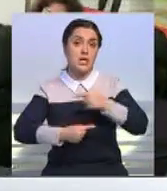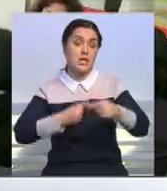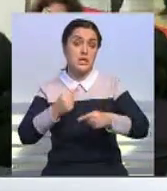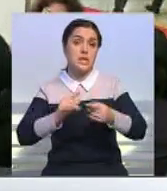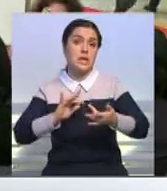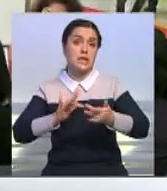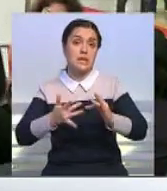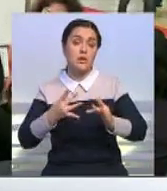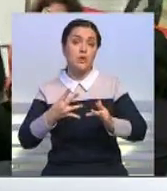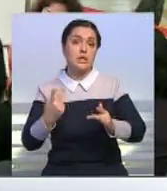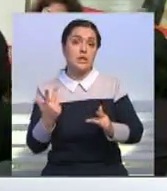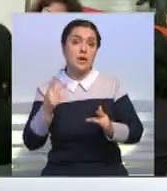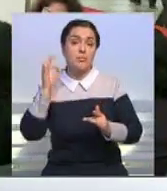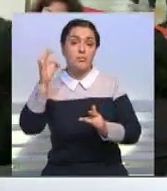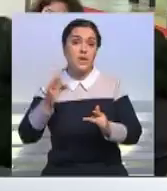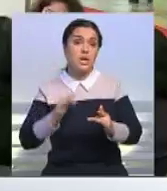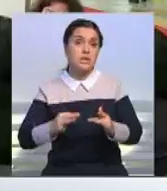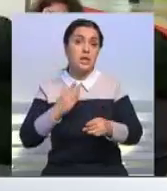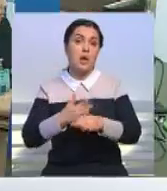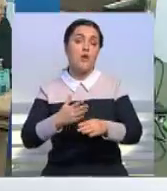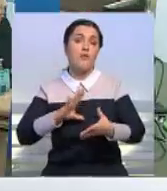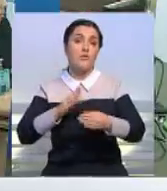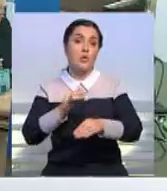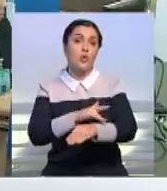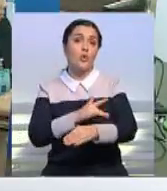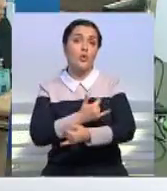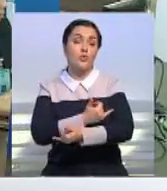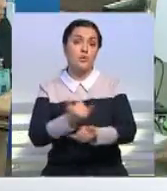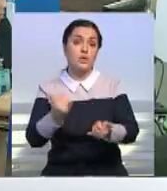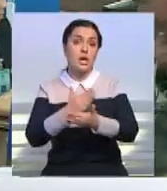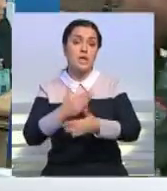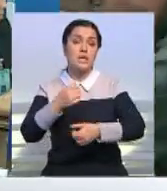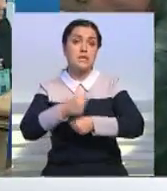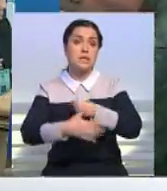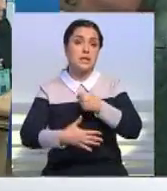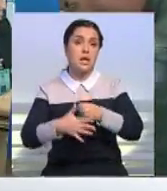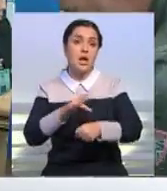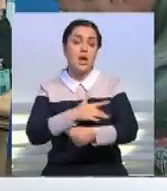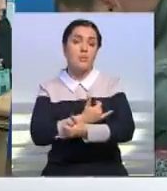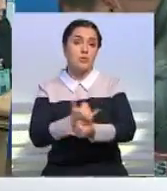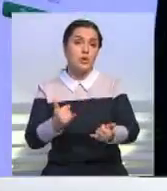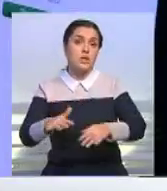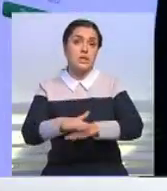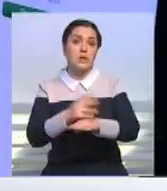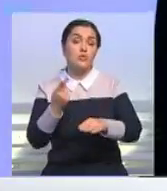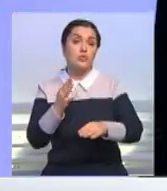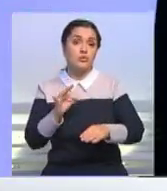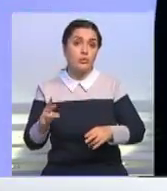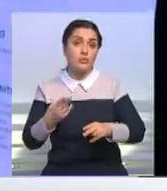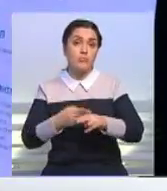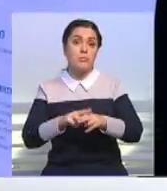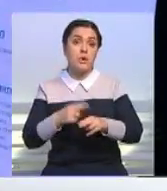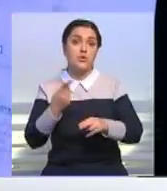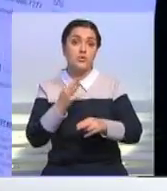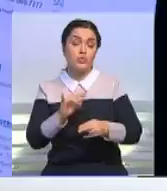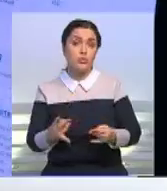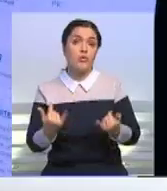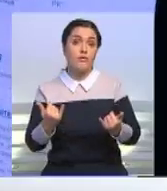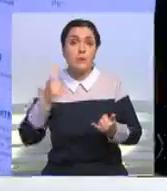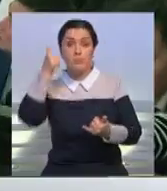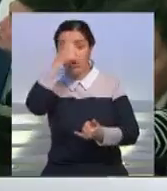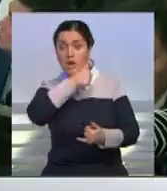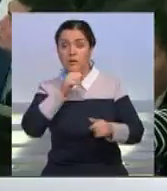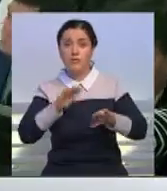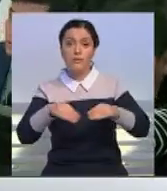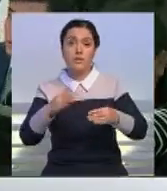почти 43%. Третья часть всех услуг приходится на долю центров обслуживания населения. По данным областного департамента ЦОН, в этом году ими